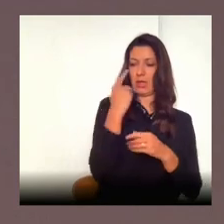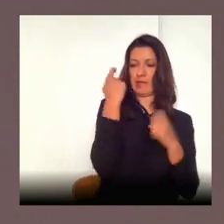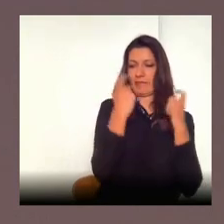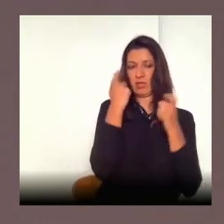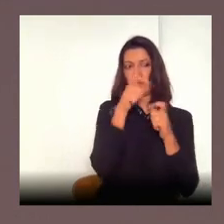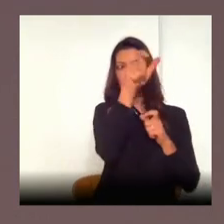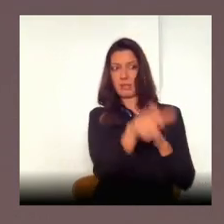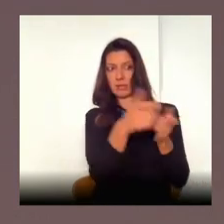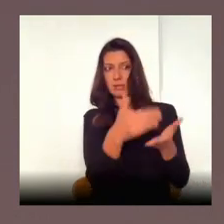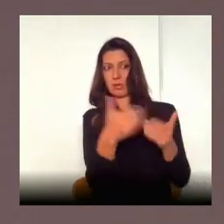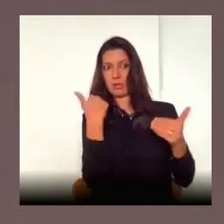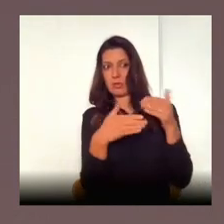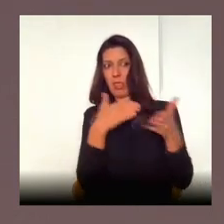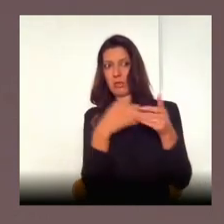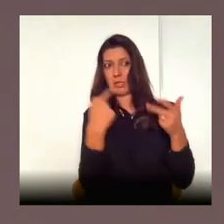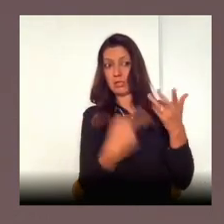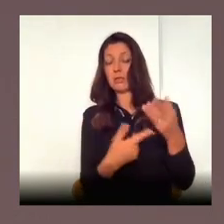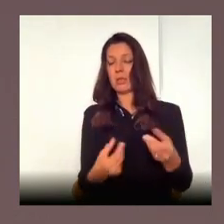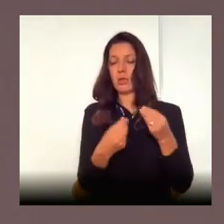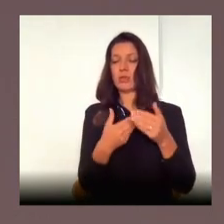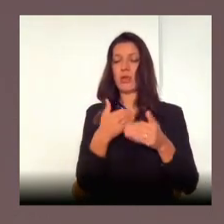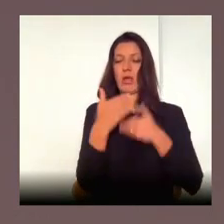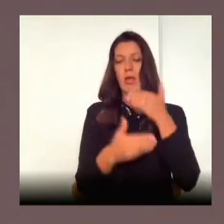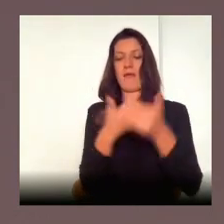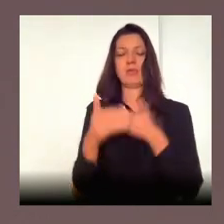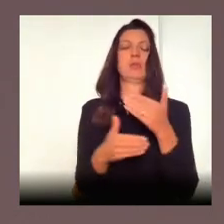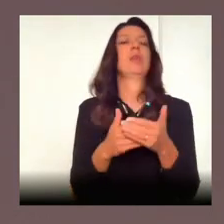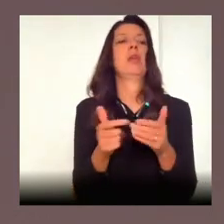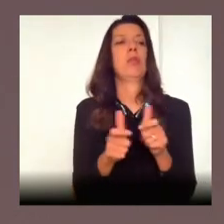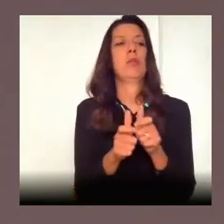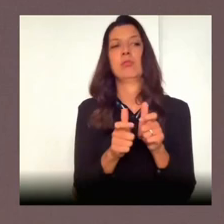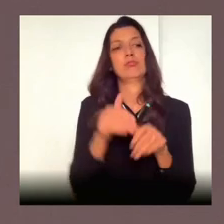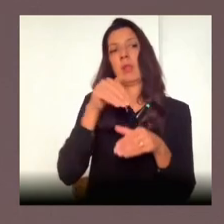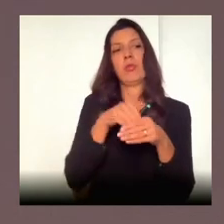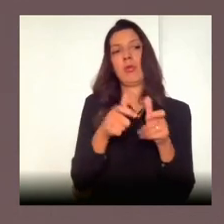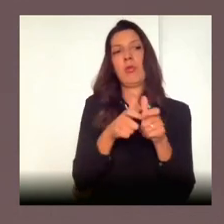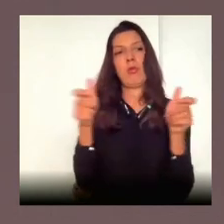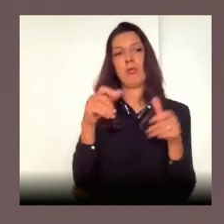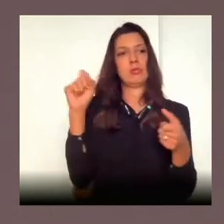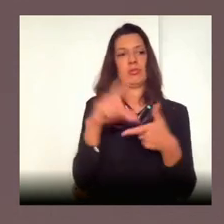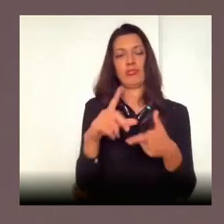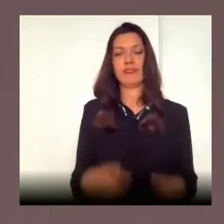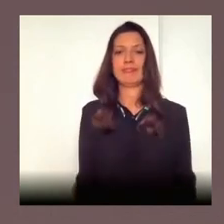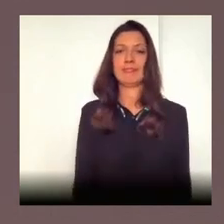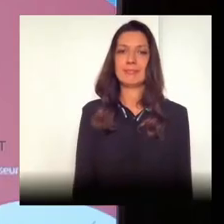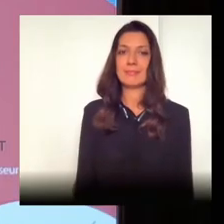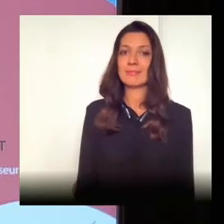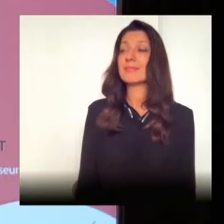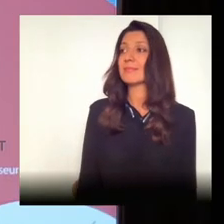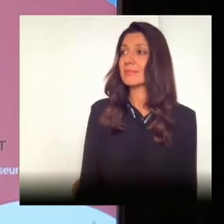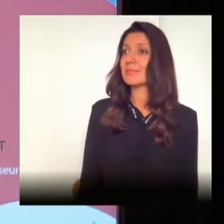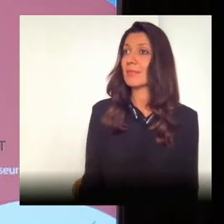va permettre également de faire avancer les choses en interne d'une grande entreprise comme Orange. Et vous avez la bande audio pour